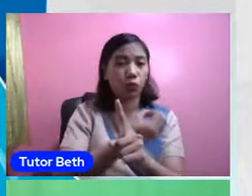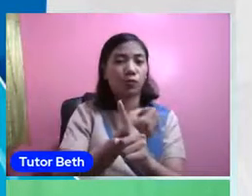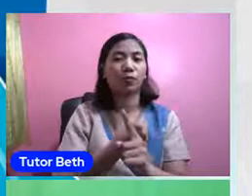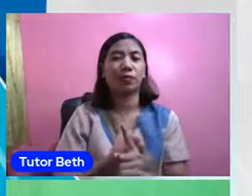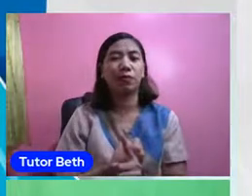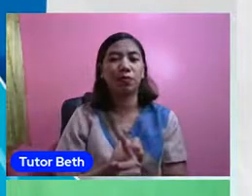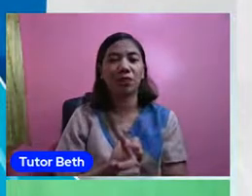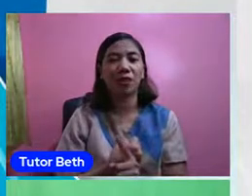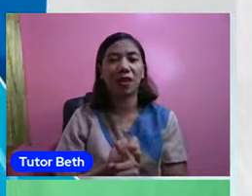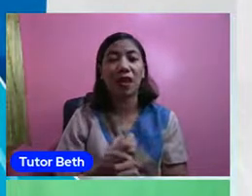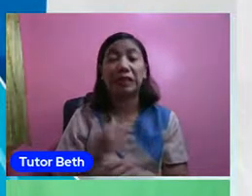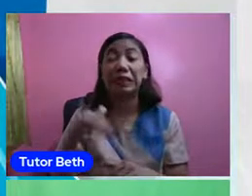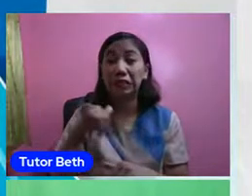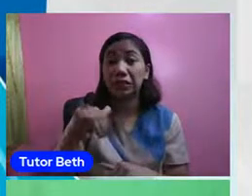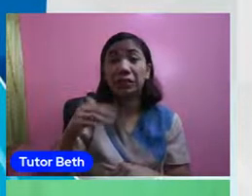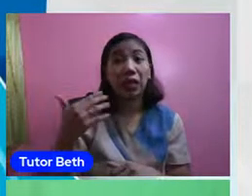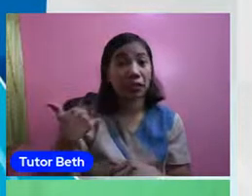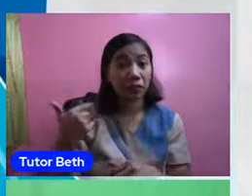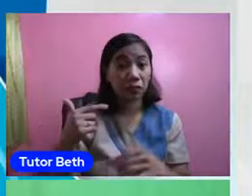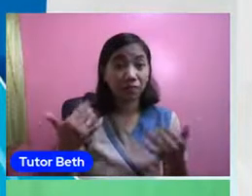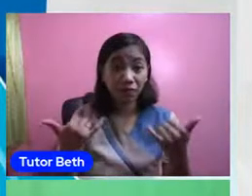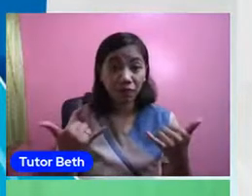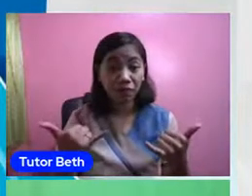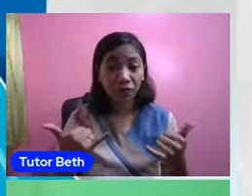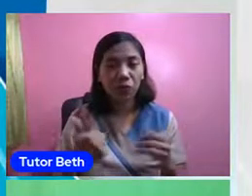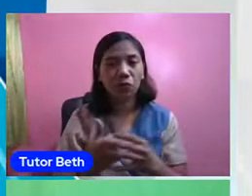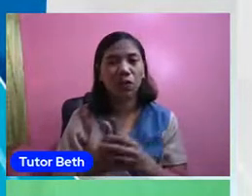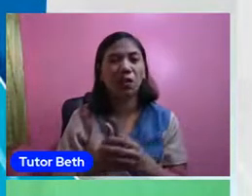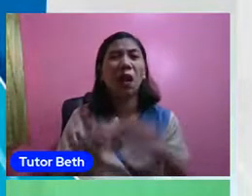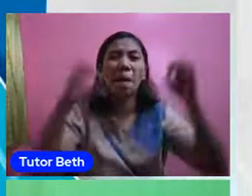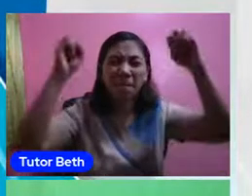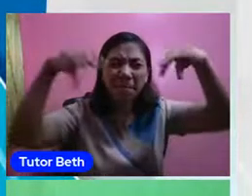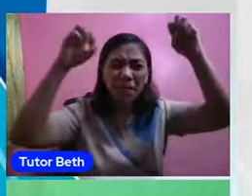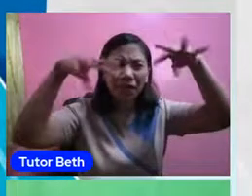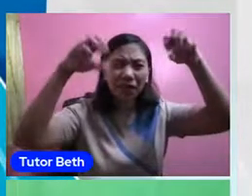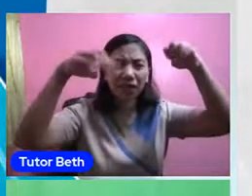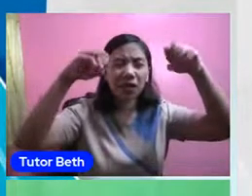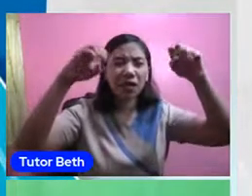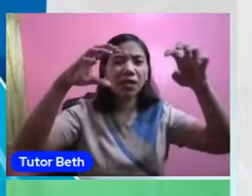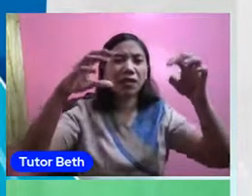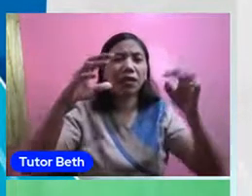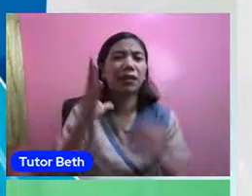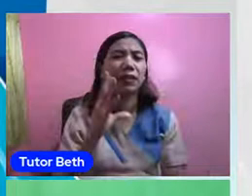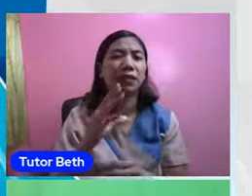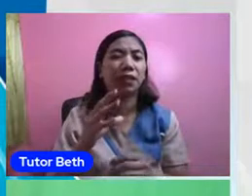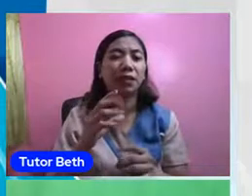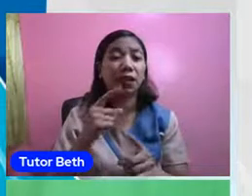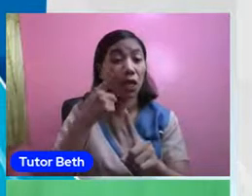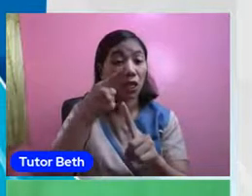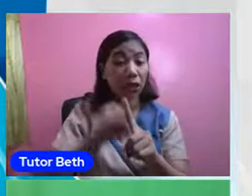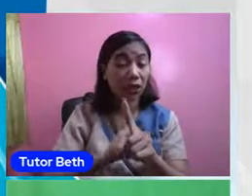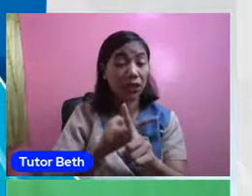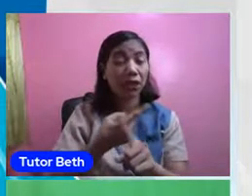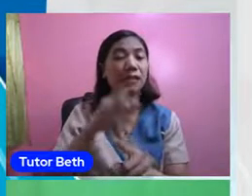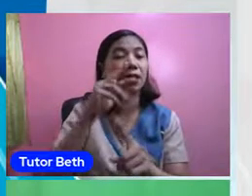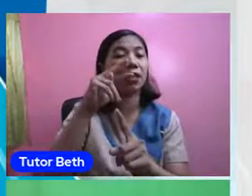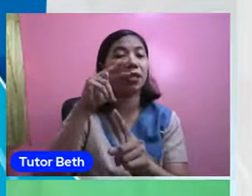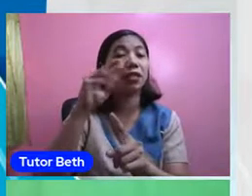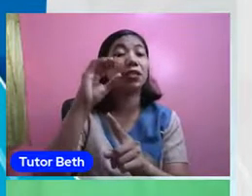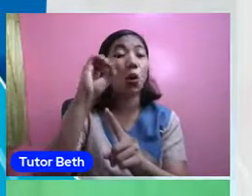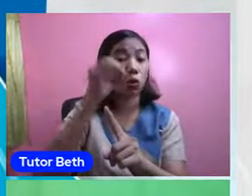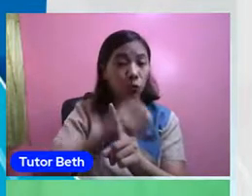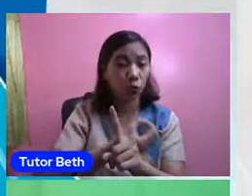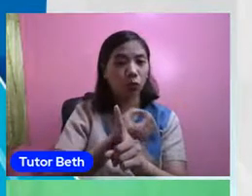Katulad ngayon, kahapon, maulan, kasi buwan ng Oktubre pa tayo. So, ibig sabihin, panahon pa rin ang tag-ulan yun.